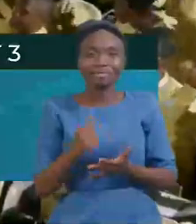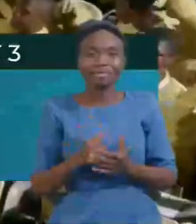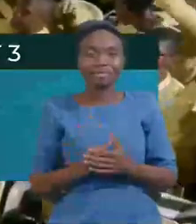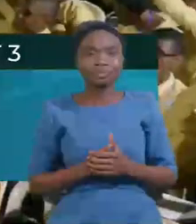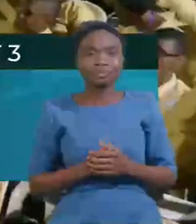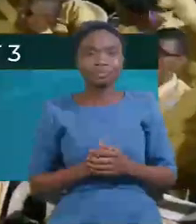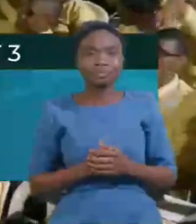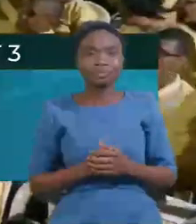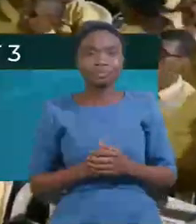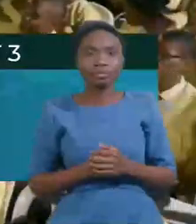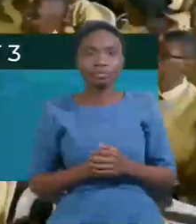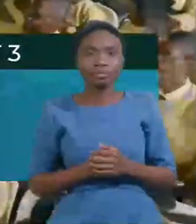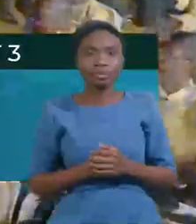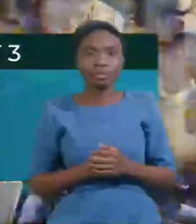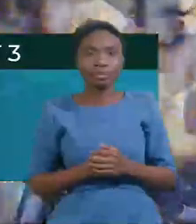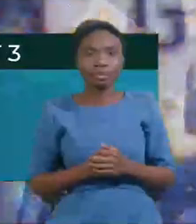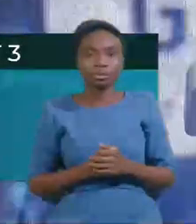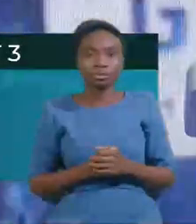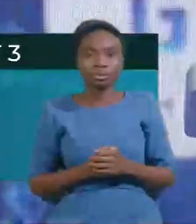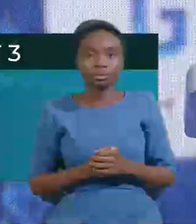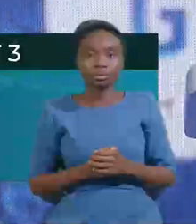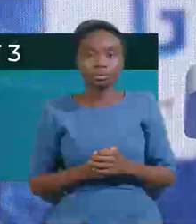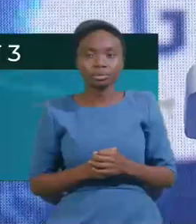Et Jésus est venu au Cameroun.